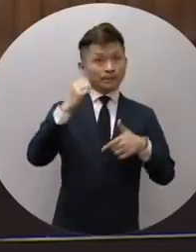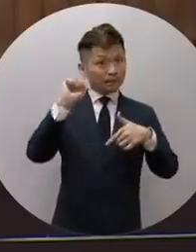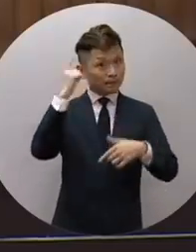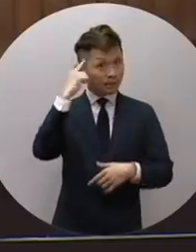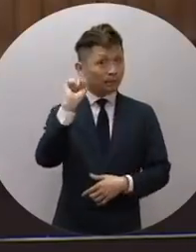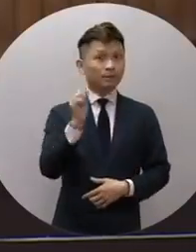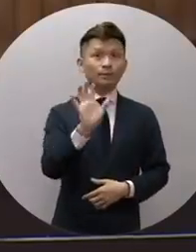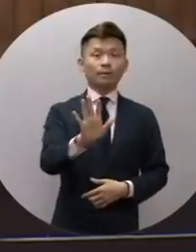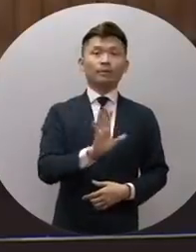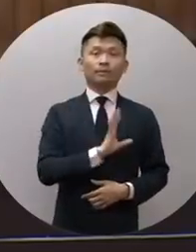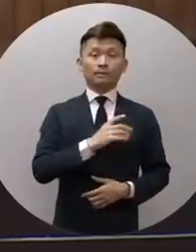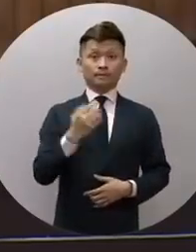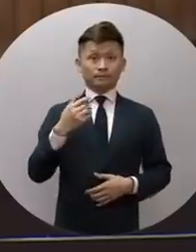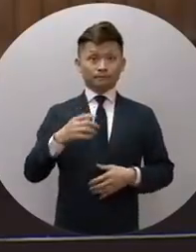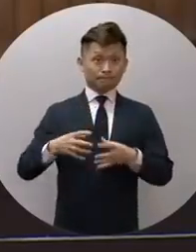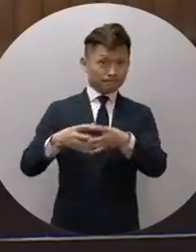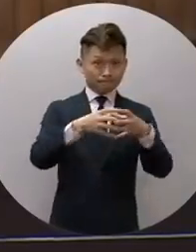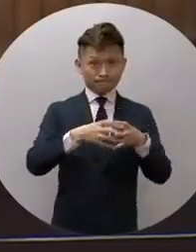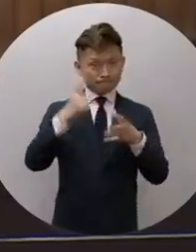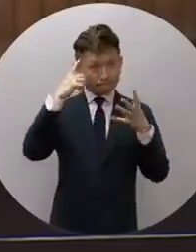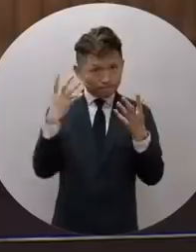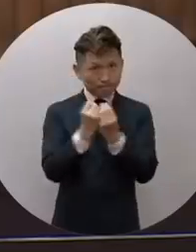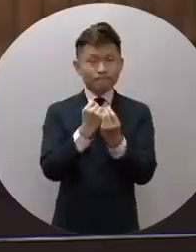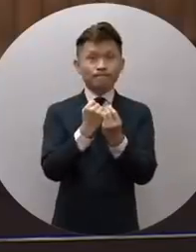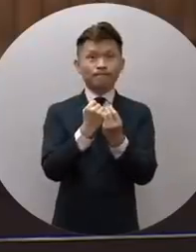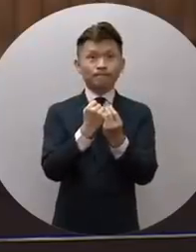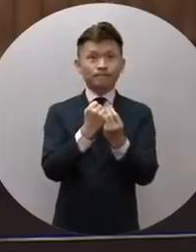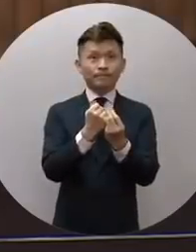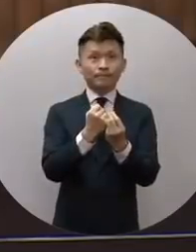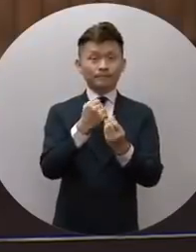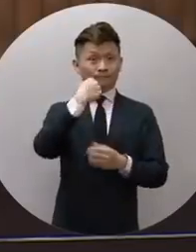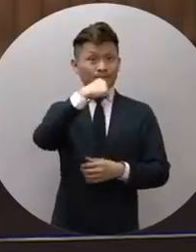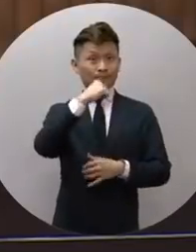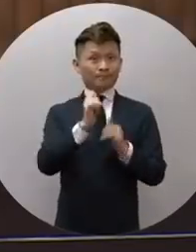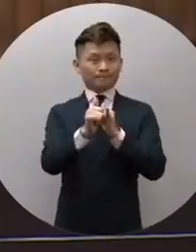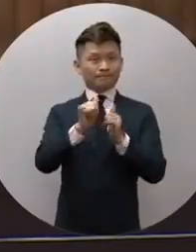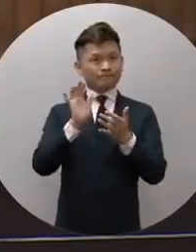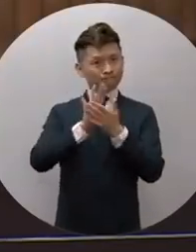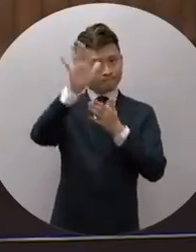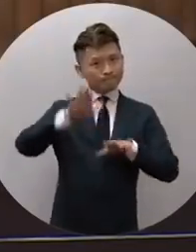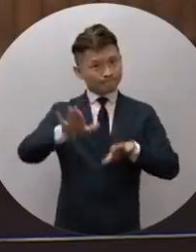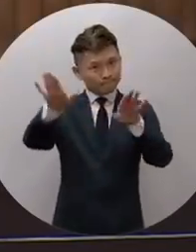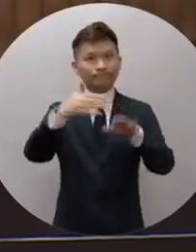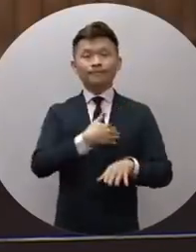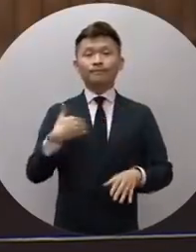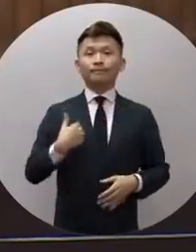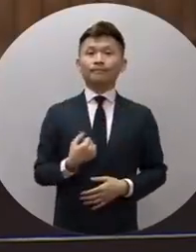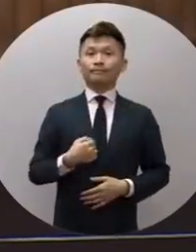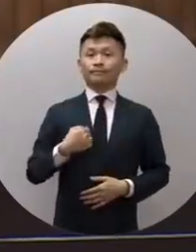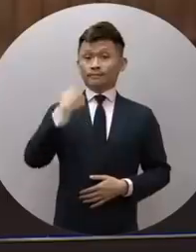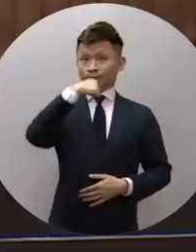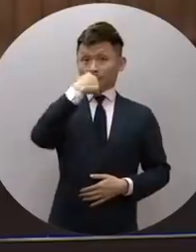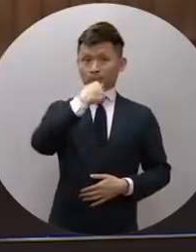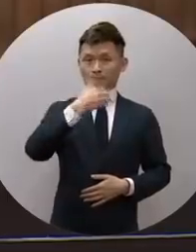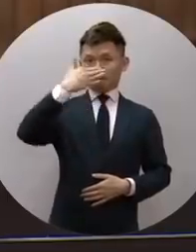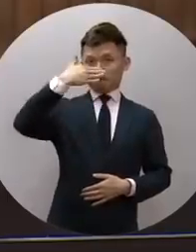义。有团结有共识的台湾，大家才有前途，这才是台湾真